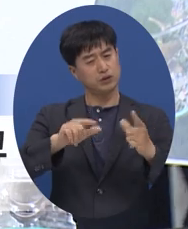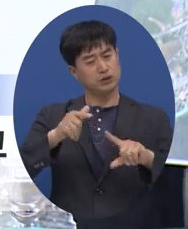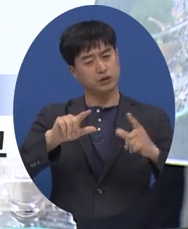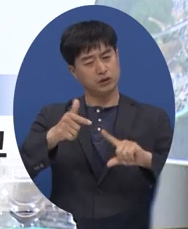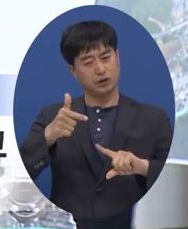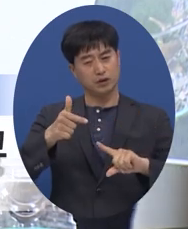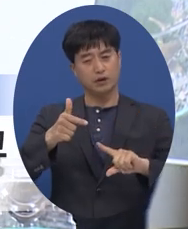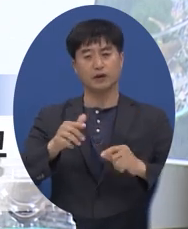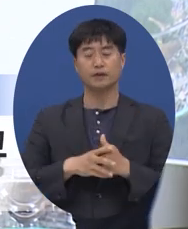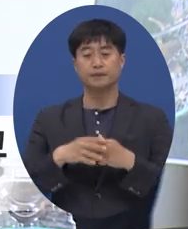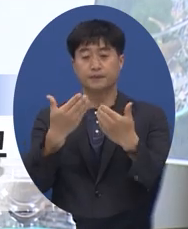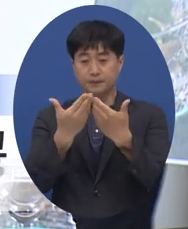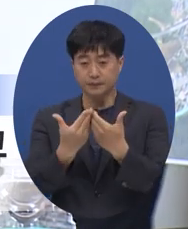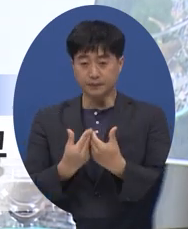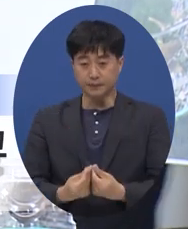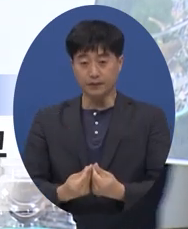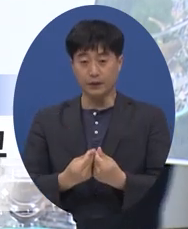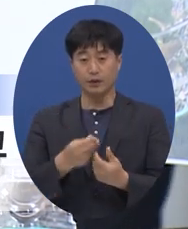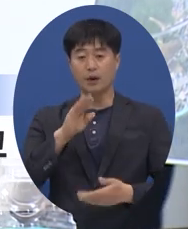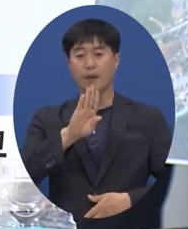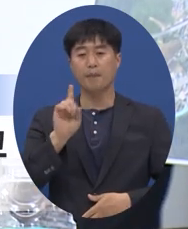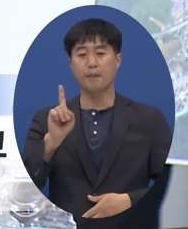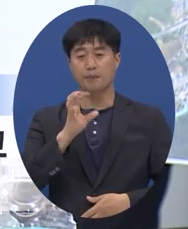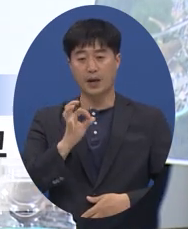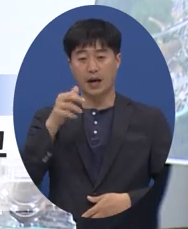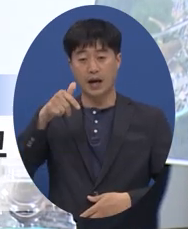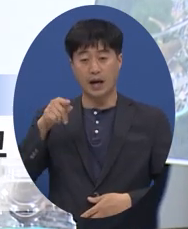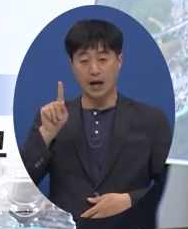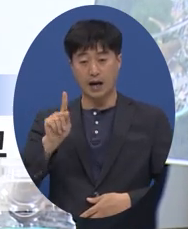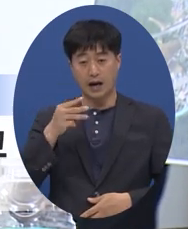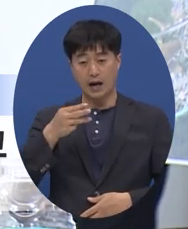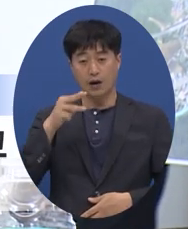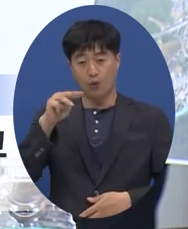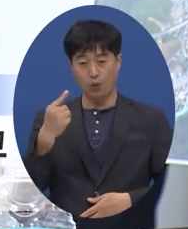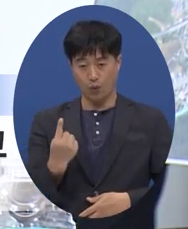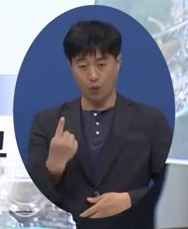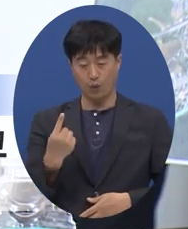제대로 형식이 안 갖춰지고 있는데, 예를 들면